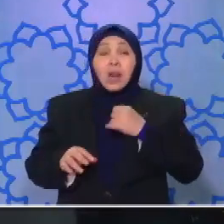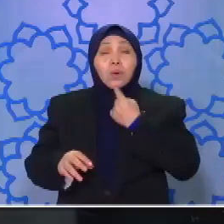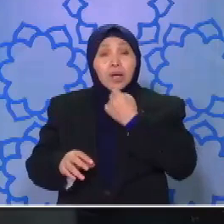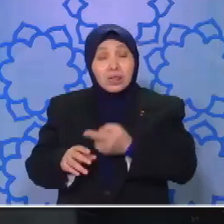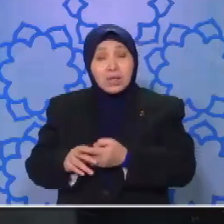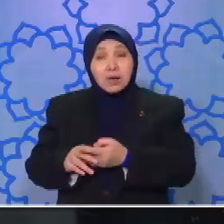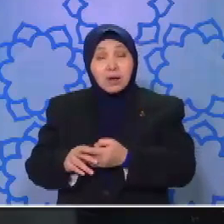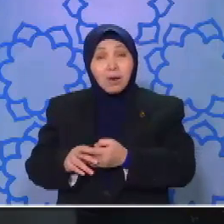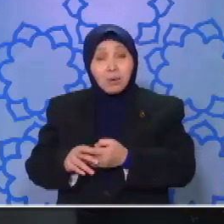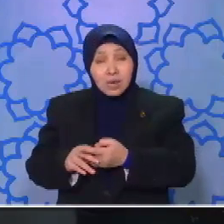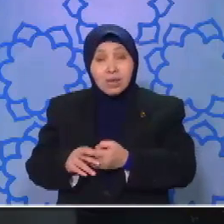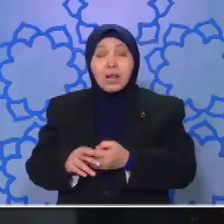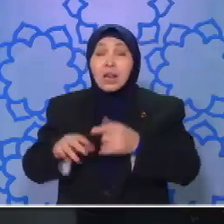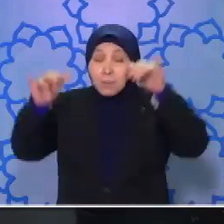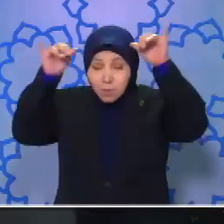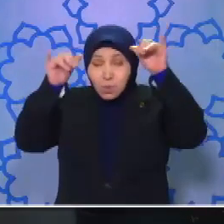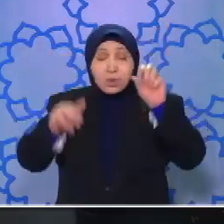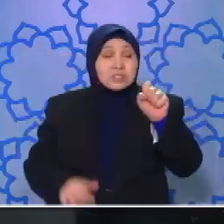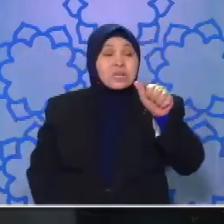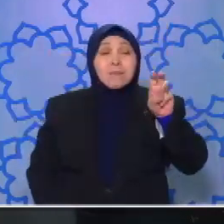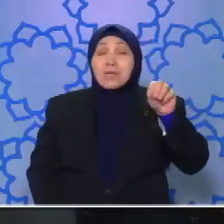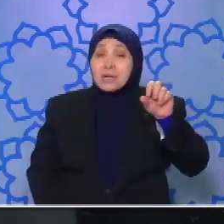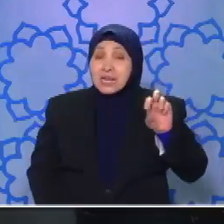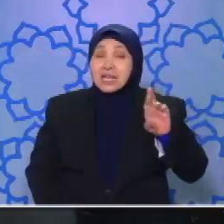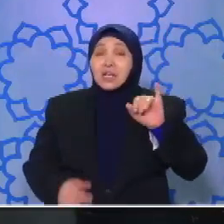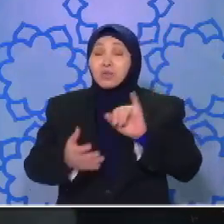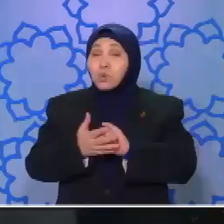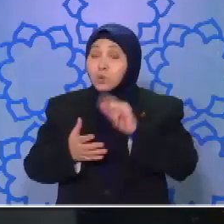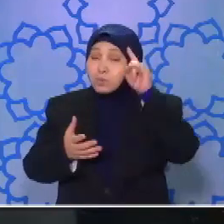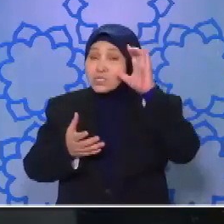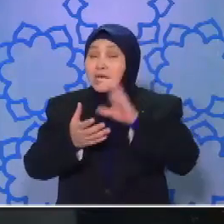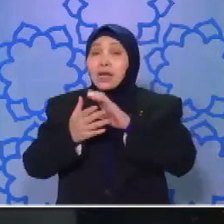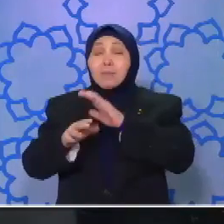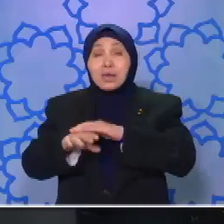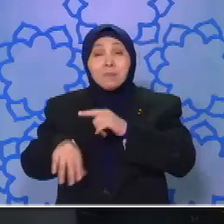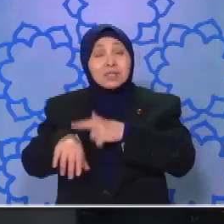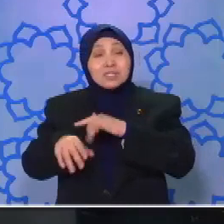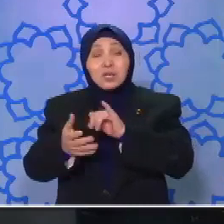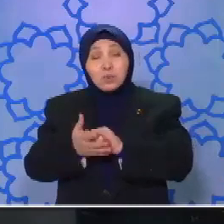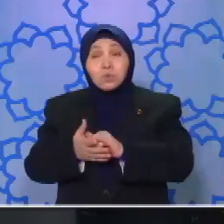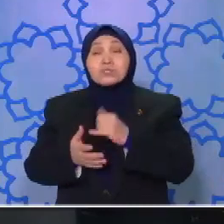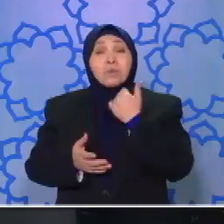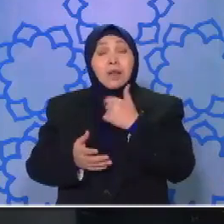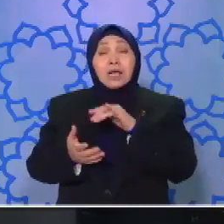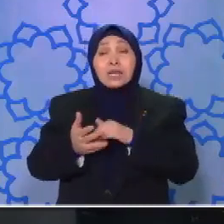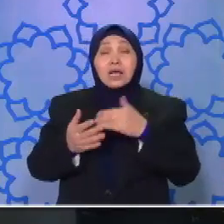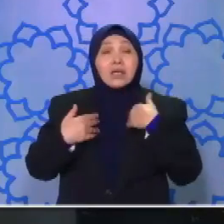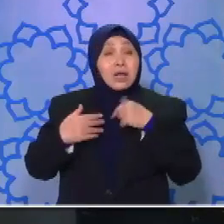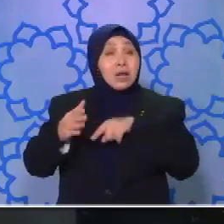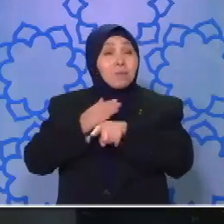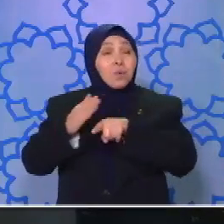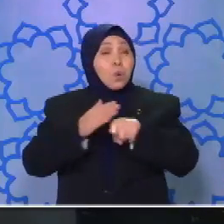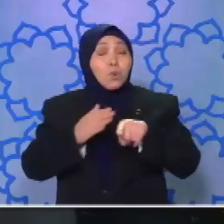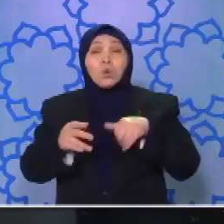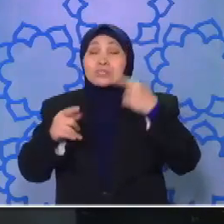yang menyembah lembu Samiri itu, taubatnya ialah kena bunuh diri. Itu syariat pada waktu itu, ya. Dan juga siapa lagi? Ada tak lagi yang bunuh macam